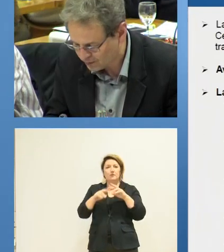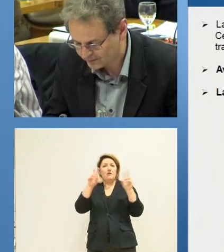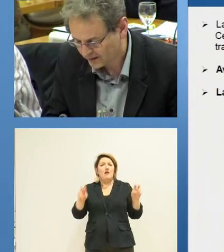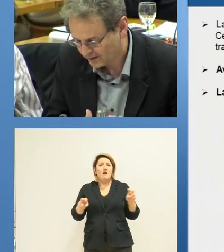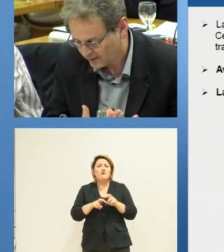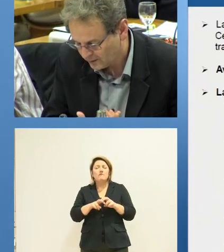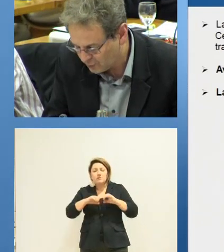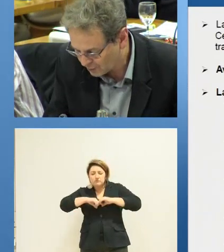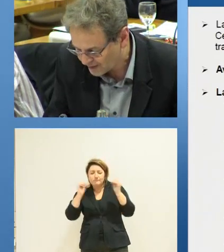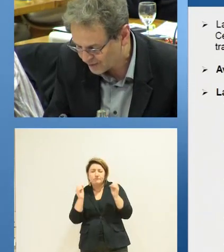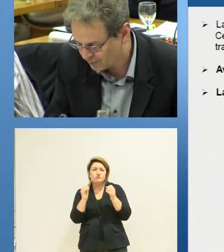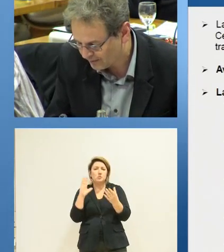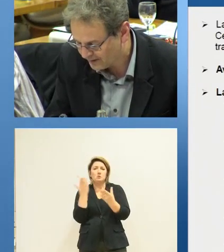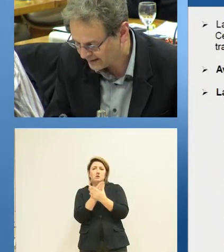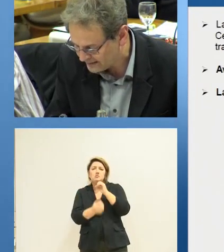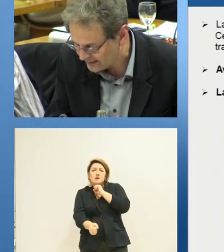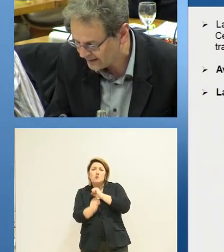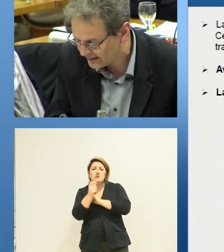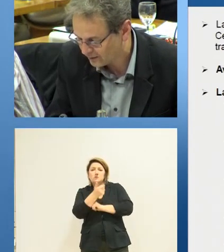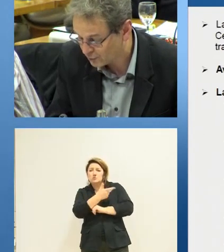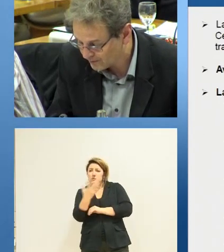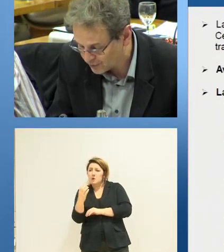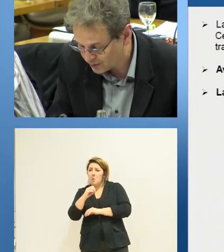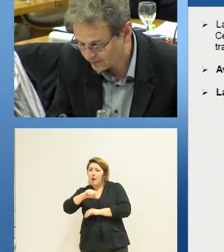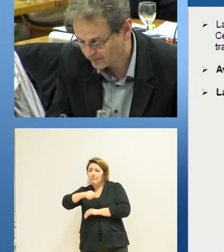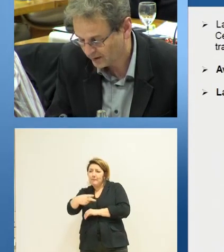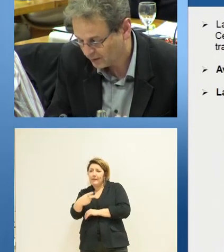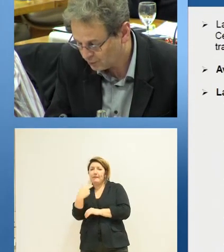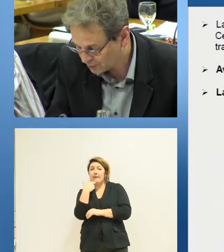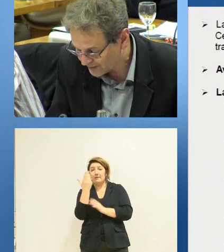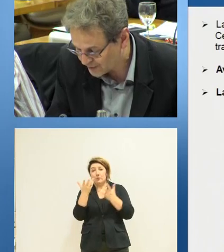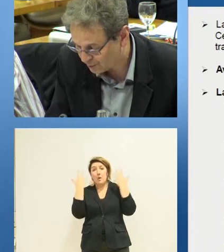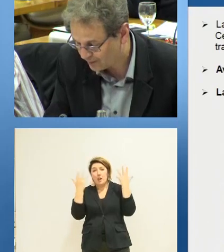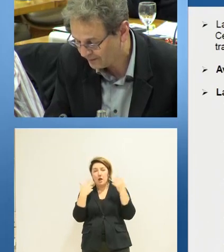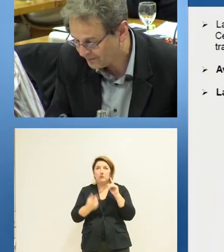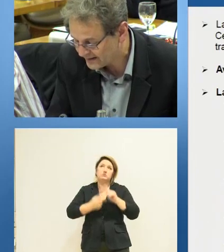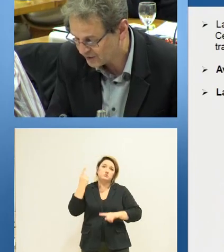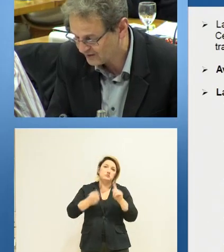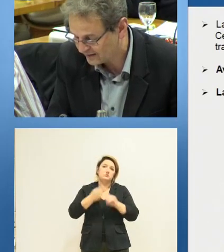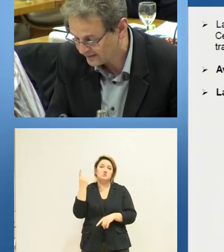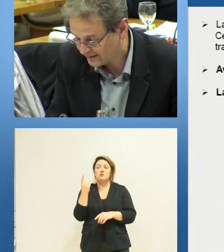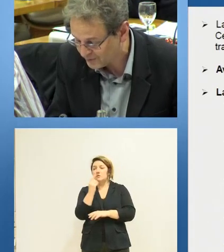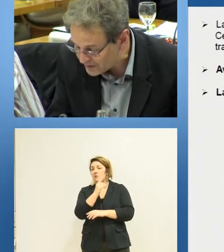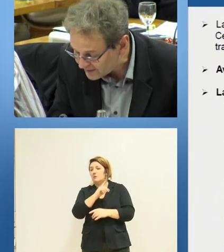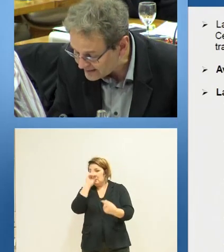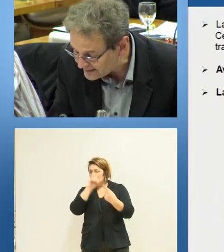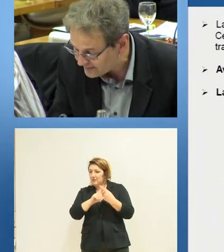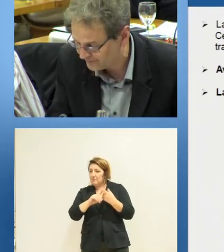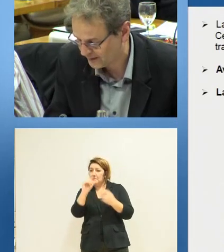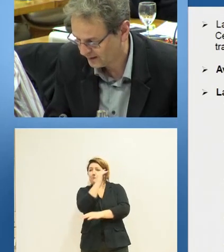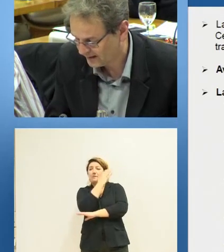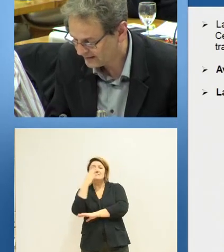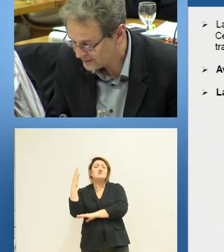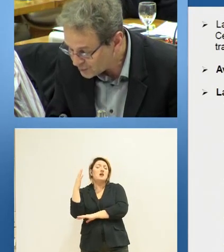document une orientation ou ap qualité de l'air enjeu majeur une orientation ou ap paysage diverses et biodiversité